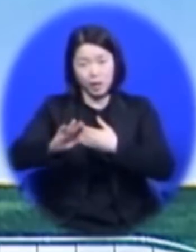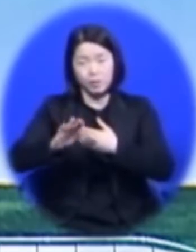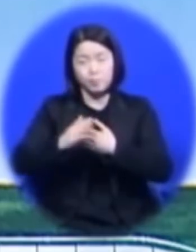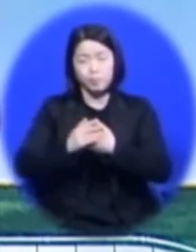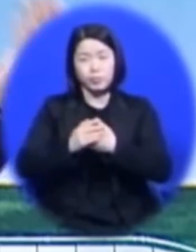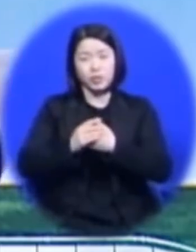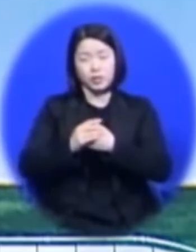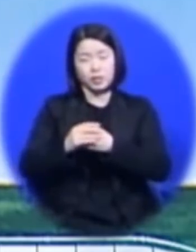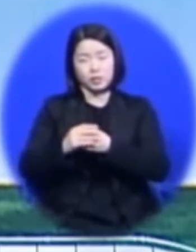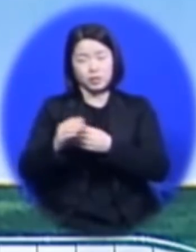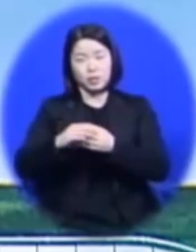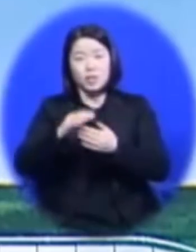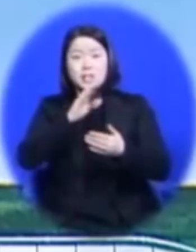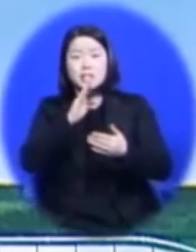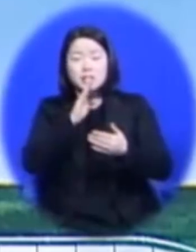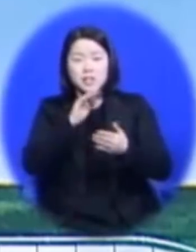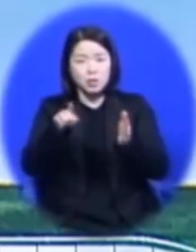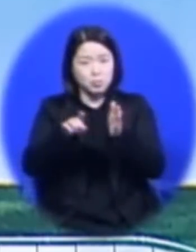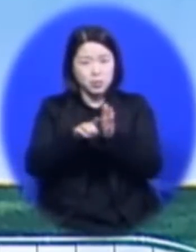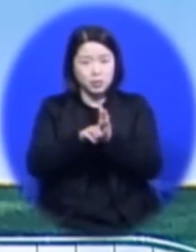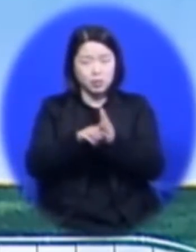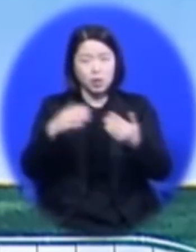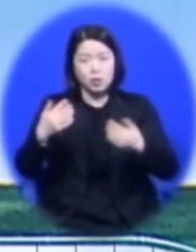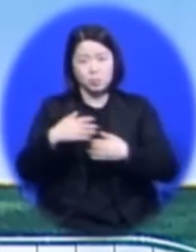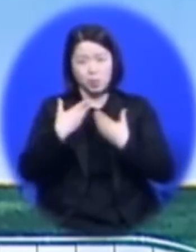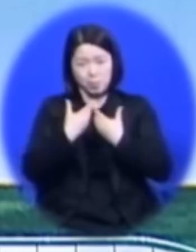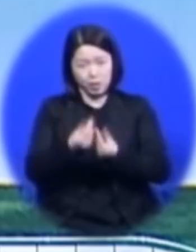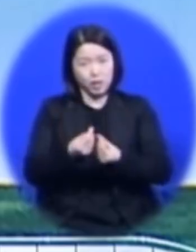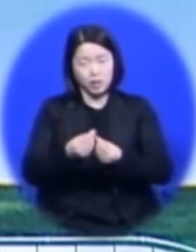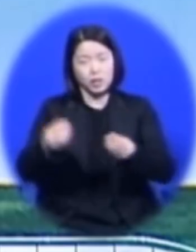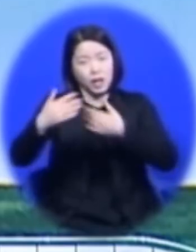힘은 안기어 이루어져요 예